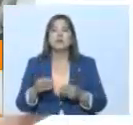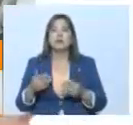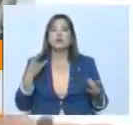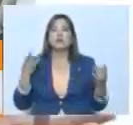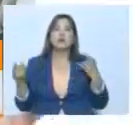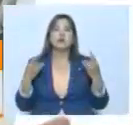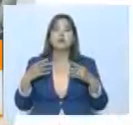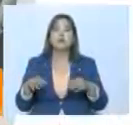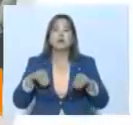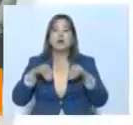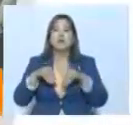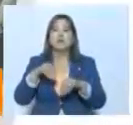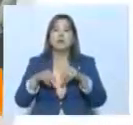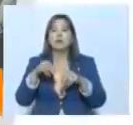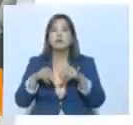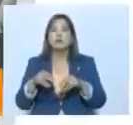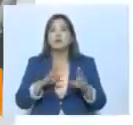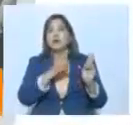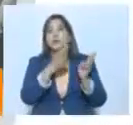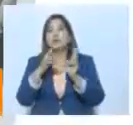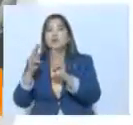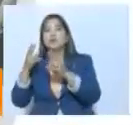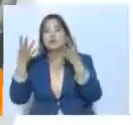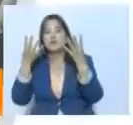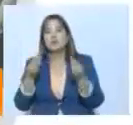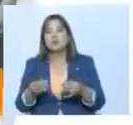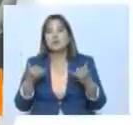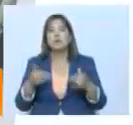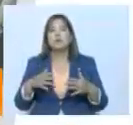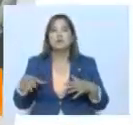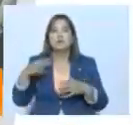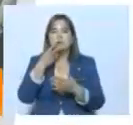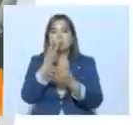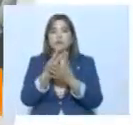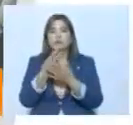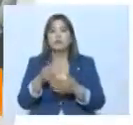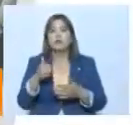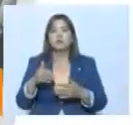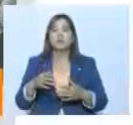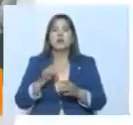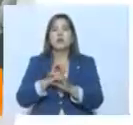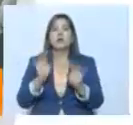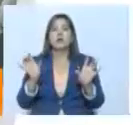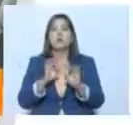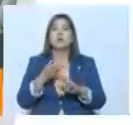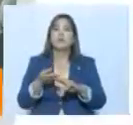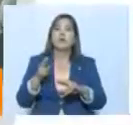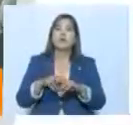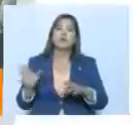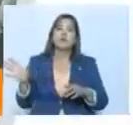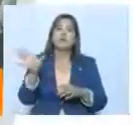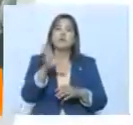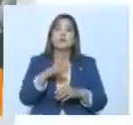балета. Международный день танца. Сегодня вы увидите великолепный, хороший концерт. И поэтому я